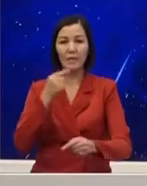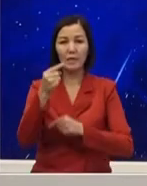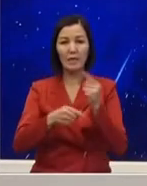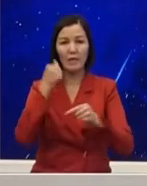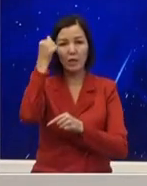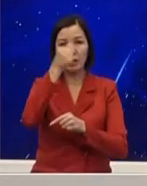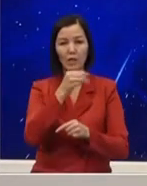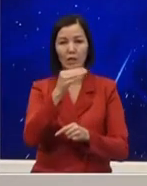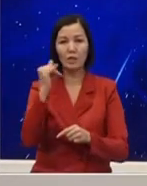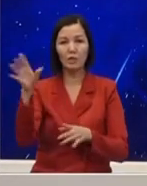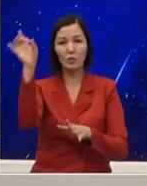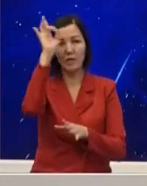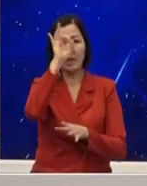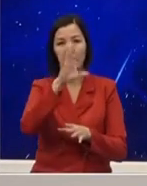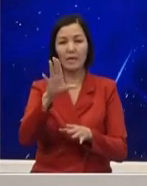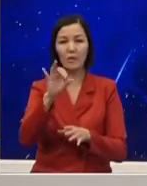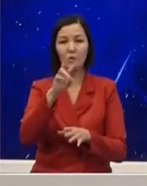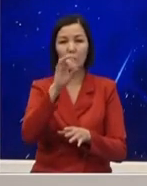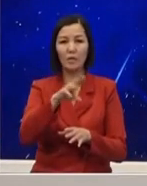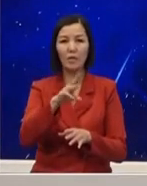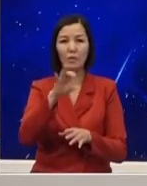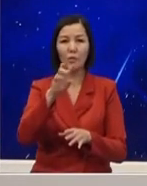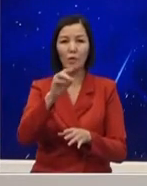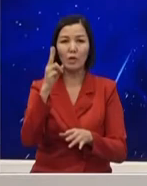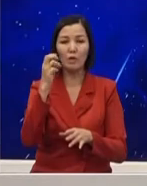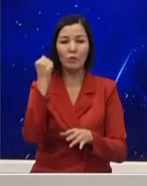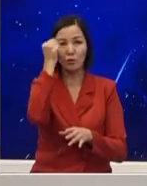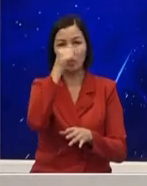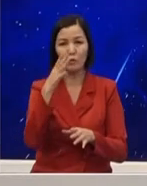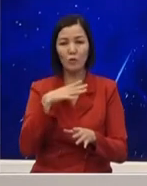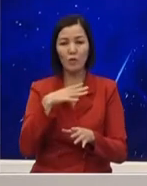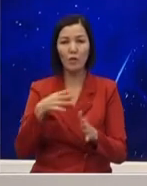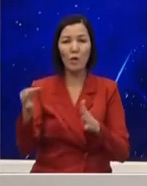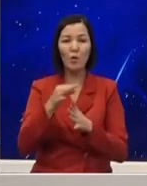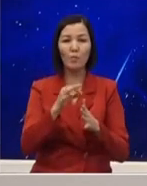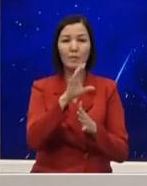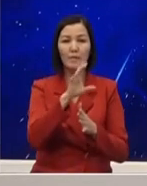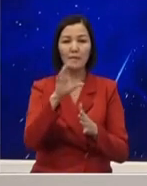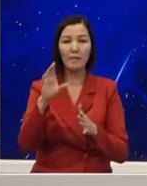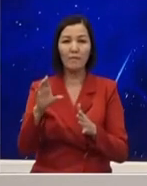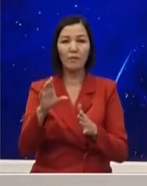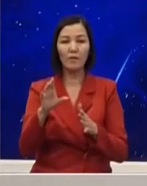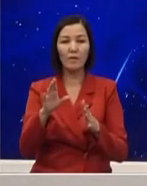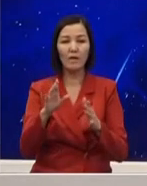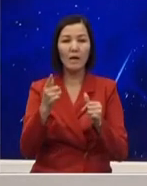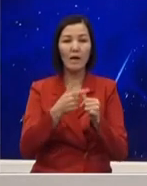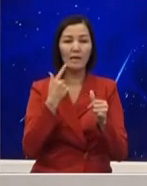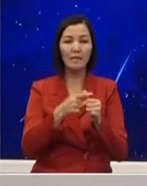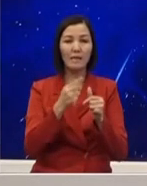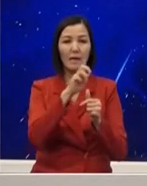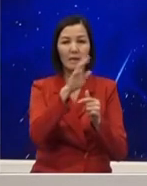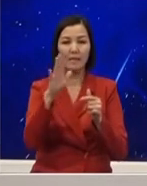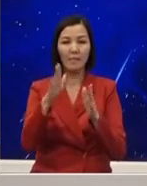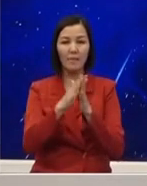Келер жылы Жетісудің атақты Солтаны Тезек Төреге 200 жыл. Осы орайда облыстық Сәкен Сейфуллин атындағы кітапханада жазба ақындар